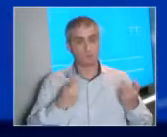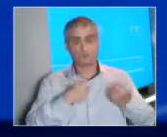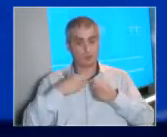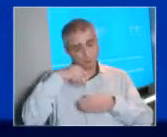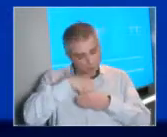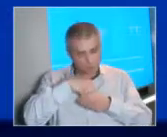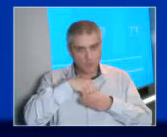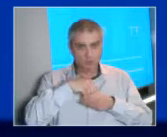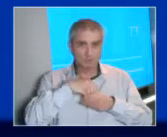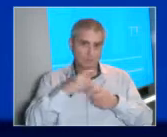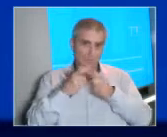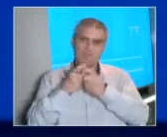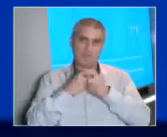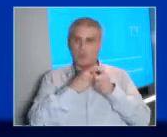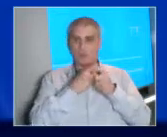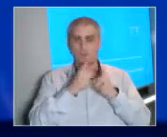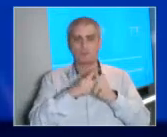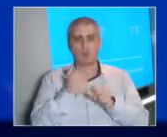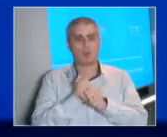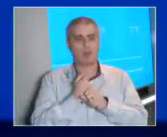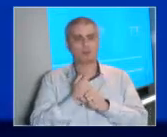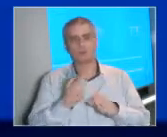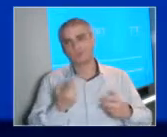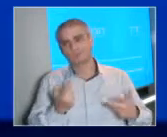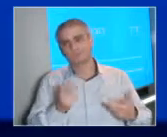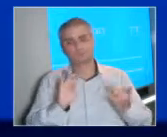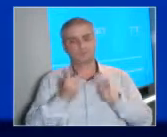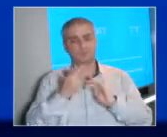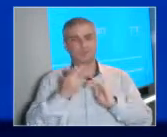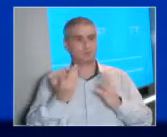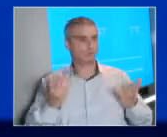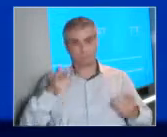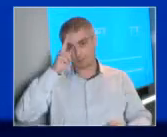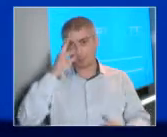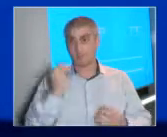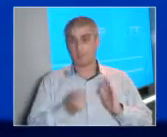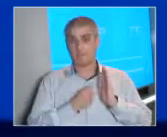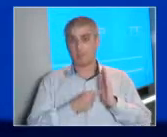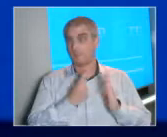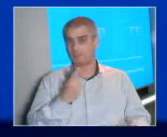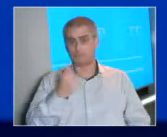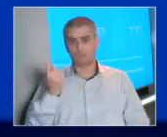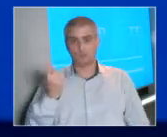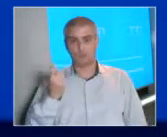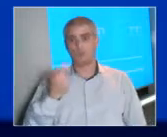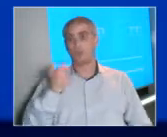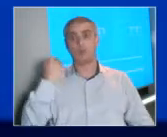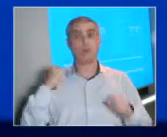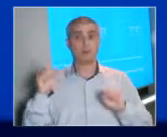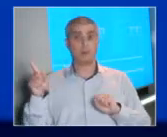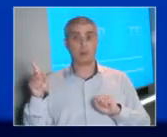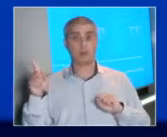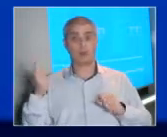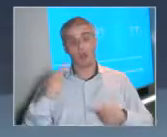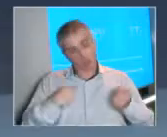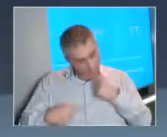בתוך חלק מהמפלגות, ודרך זה בעצם הפעלה שבניגוד לדנ"א, הליכוד הרבה פעמים, שהוא תנועה לאומית ליברלית, פנחס